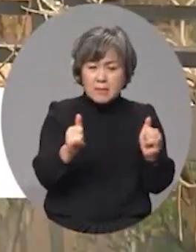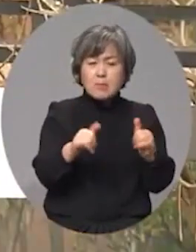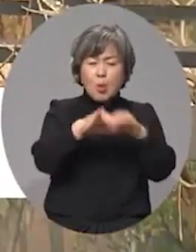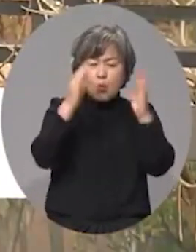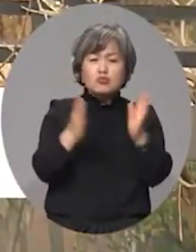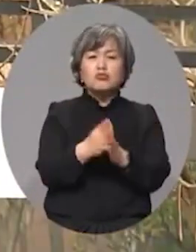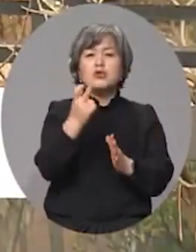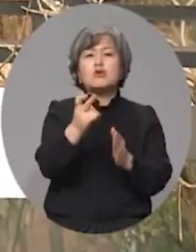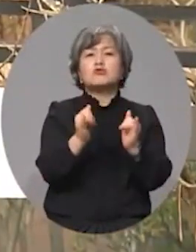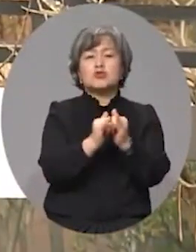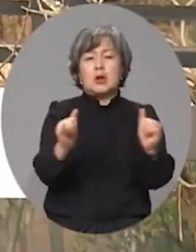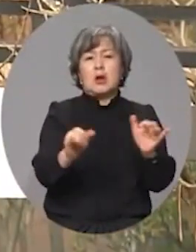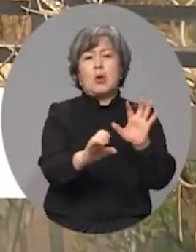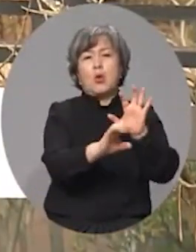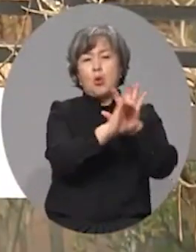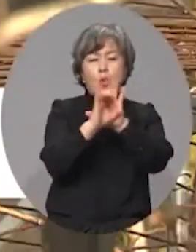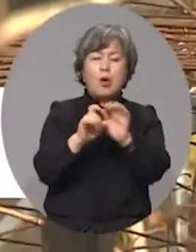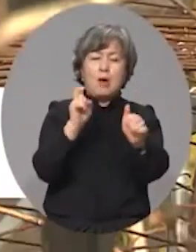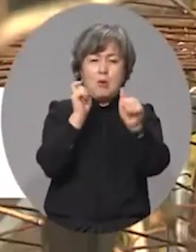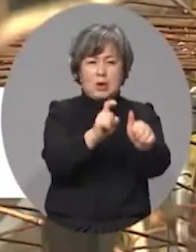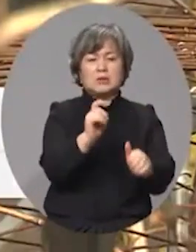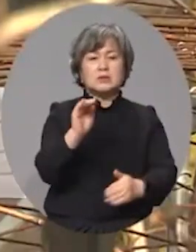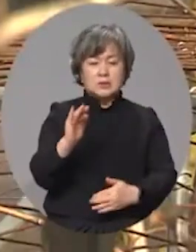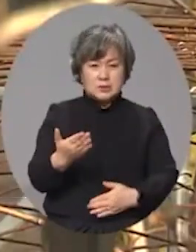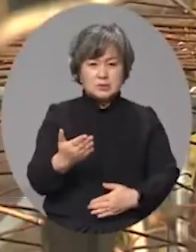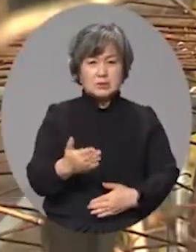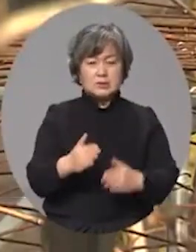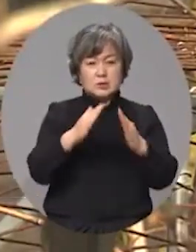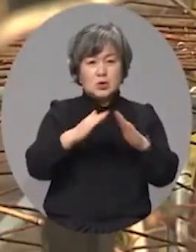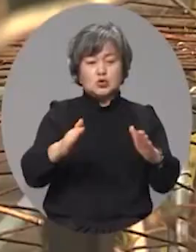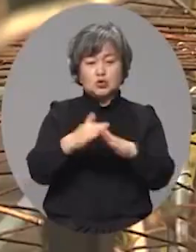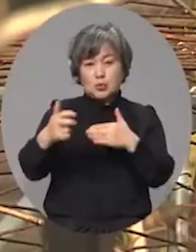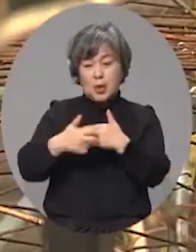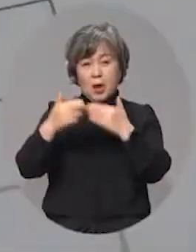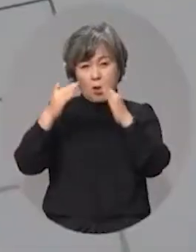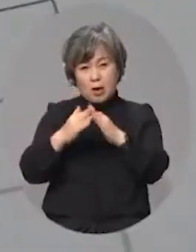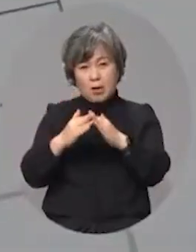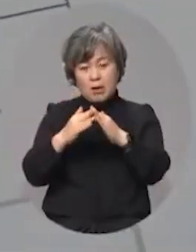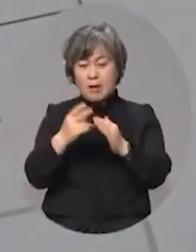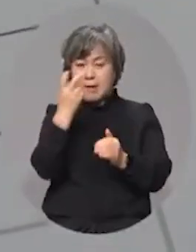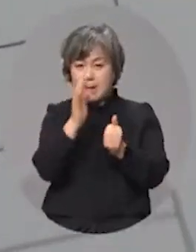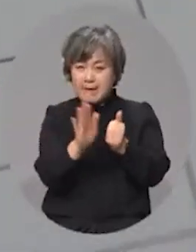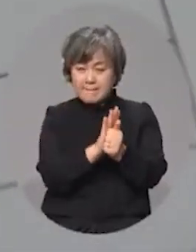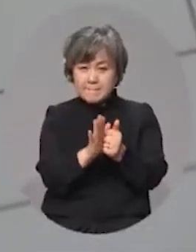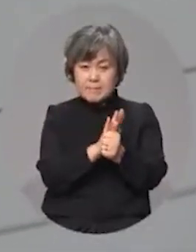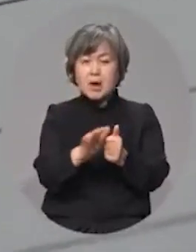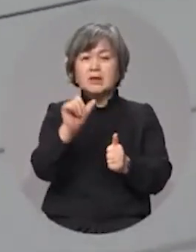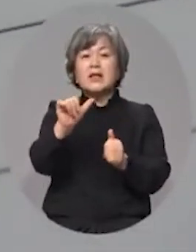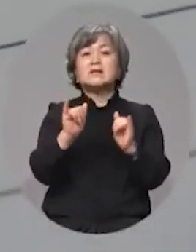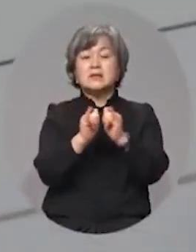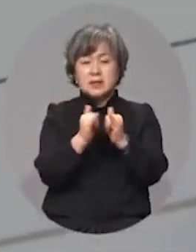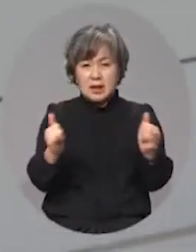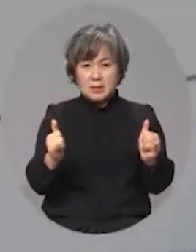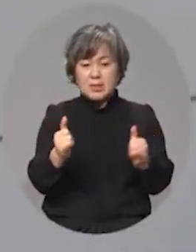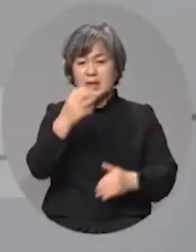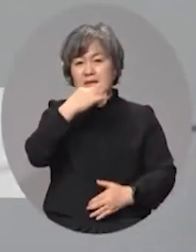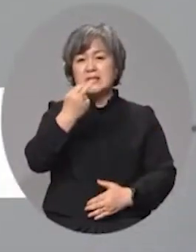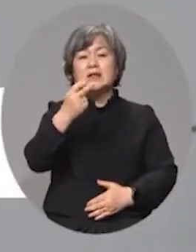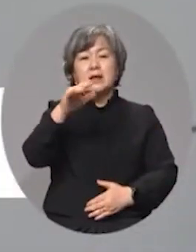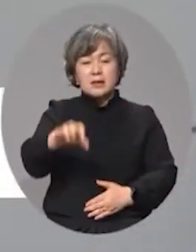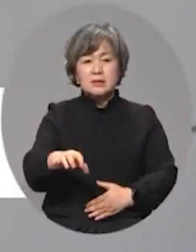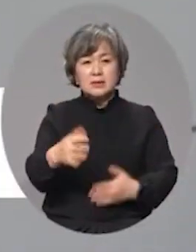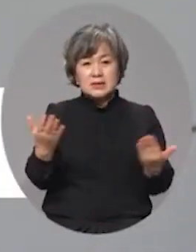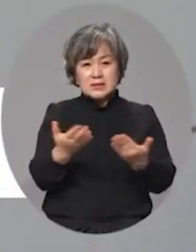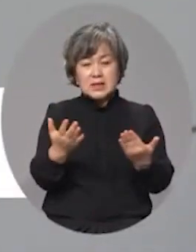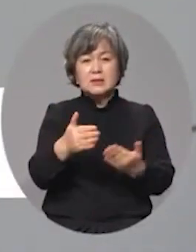모두 12명이 코로나19에 확진됐습니다. 전주의 한 병원에서 간병사와 환자 등 5명이, 익산에선